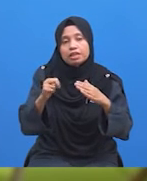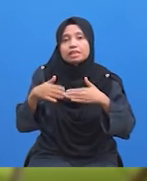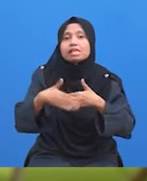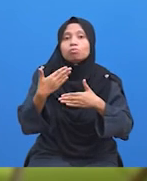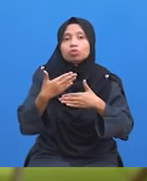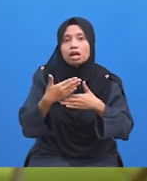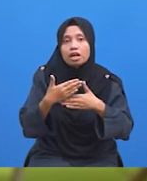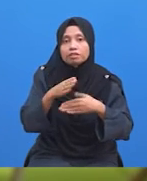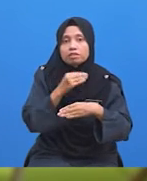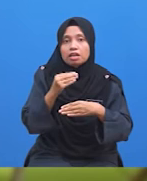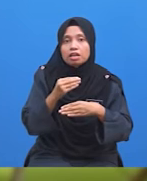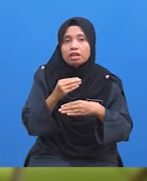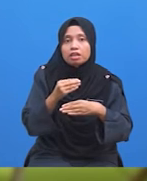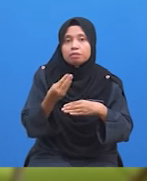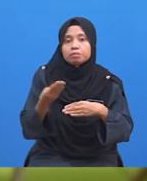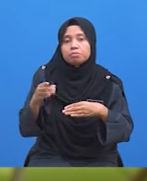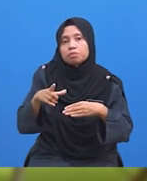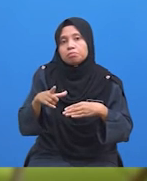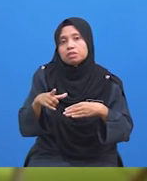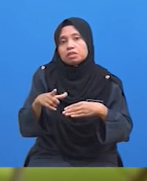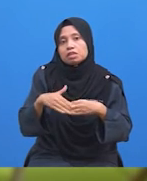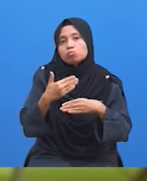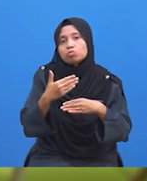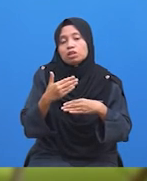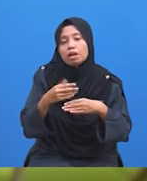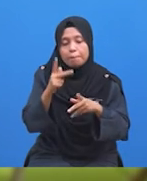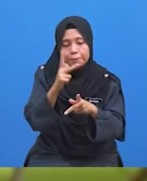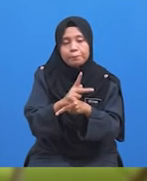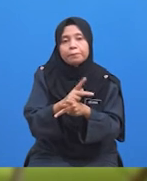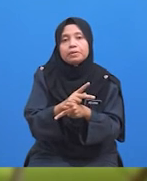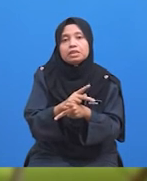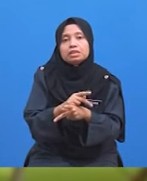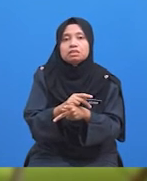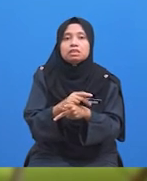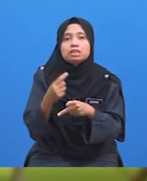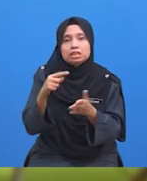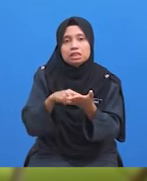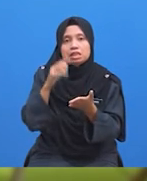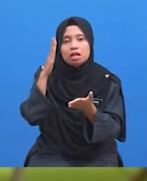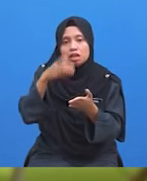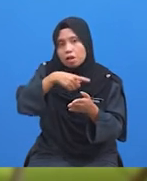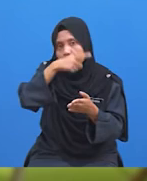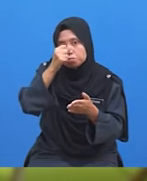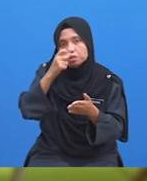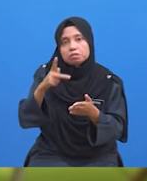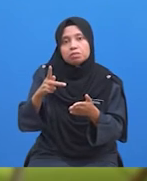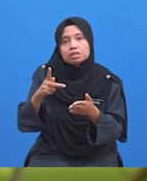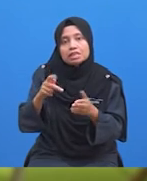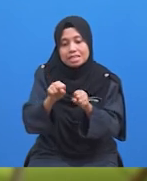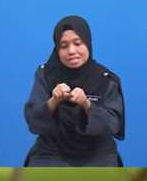infrastruktur dan beberapa kemudahan berhemat and keadaan ini akan menyebabkan